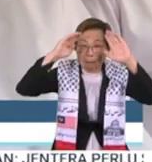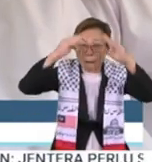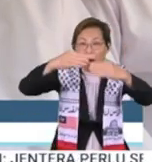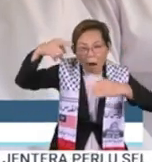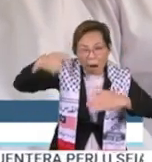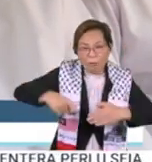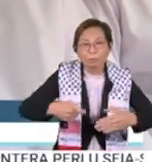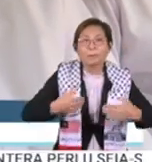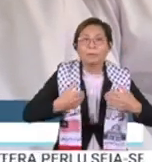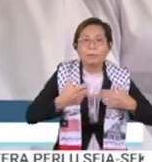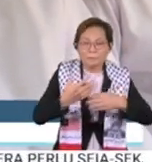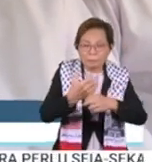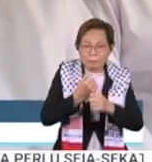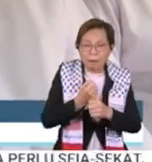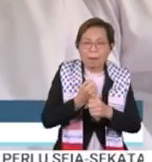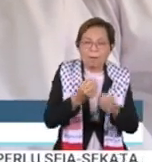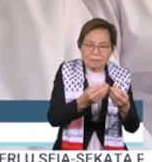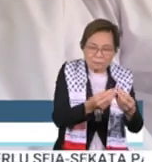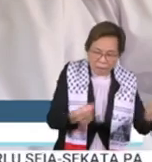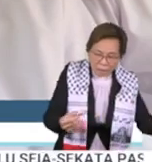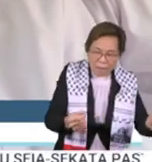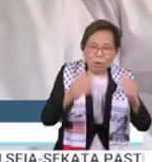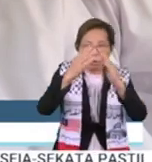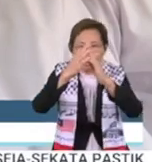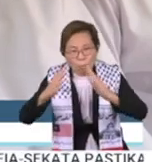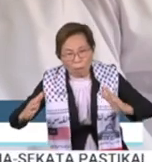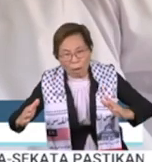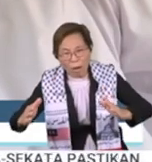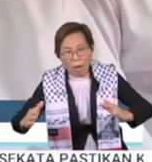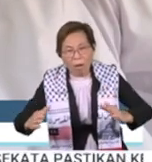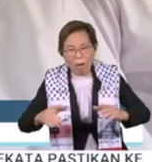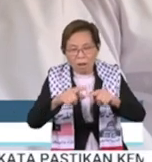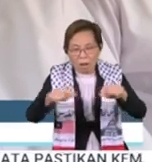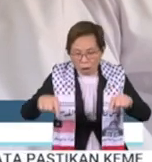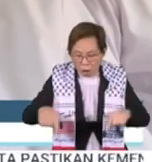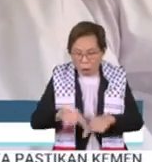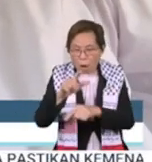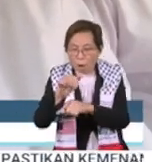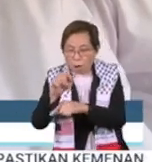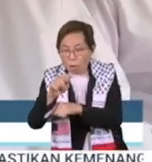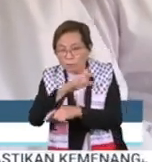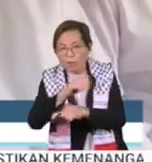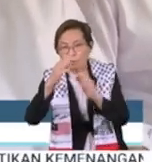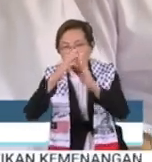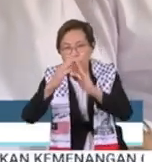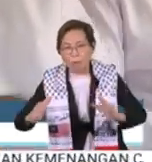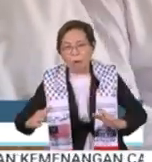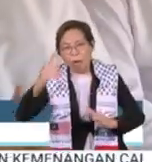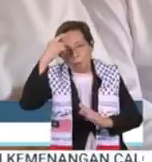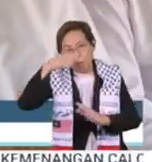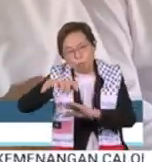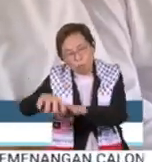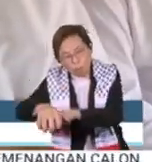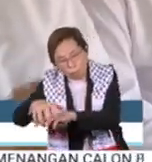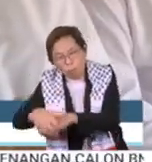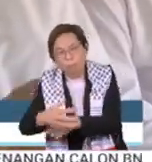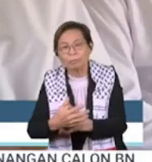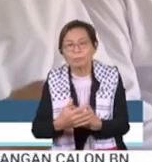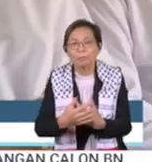mendapat sikit sebanyak tanah, rumah, lot dan juga rumah, tanah untuk berkebun,